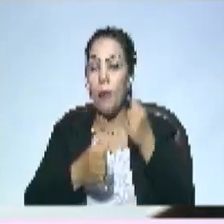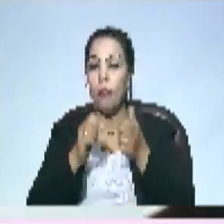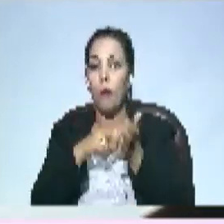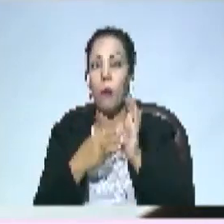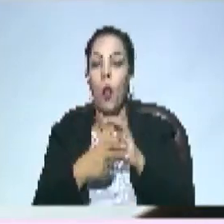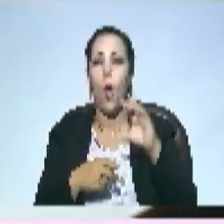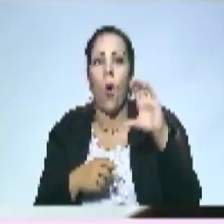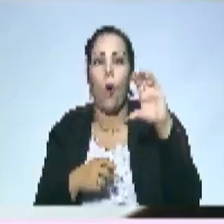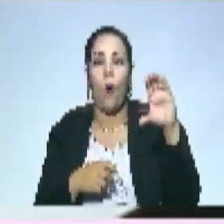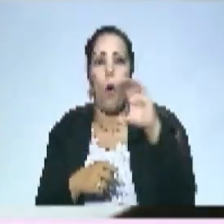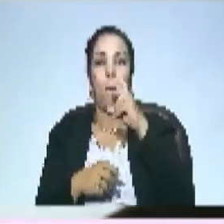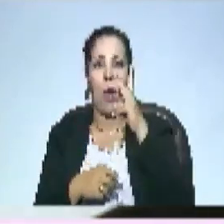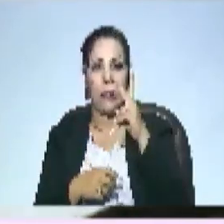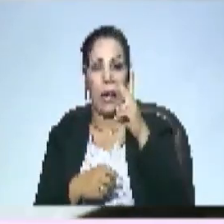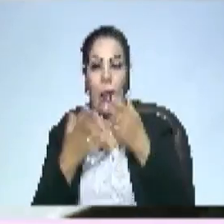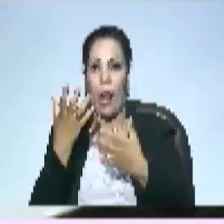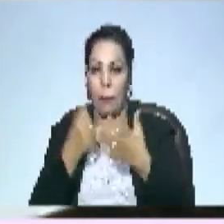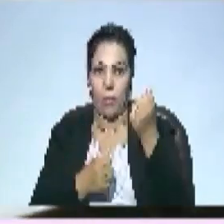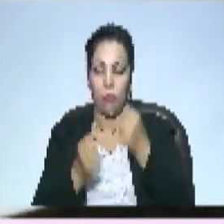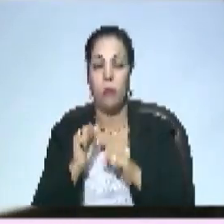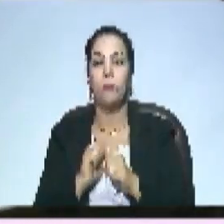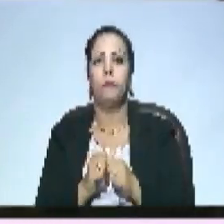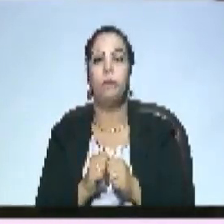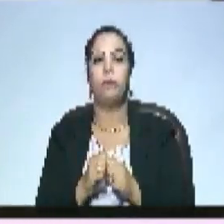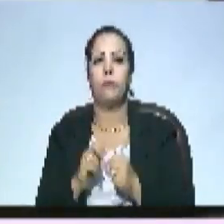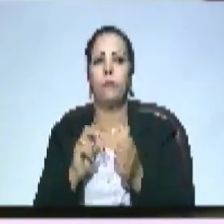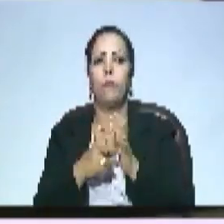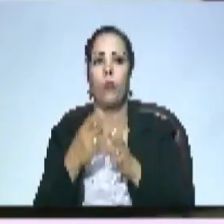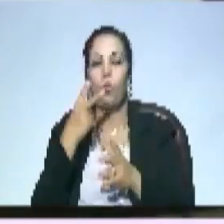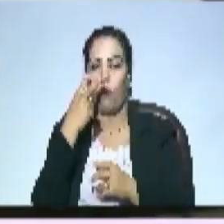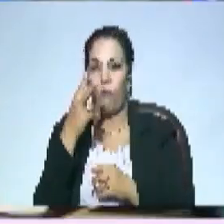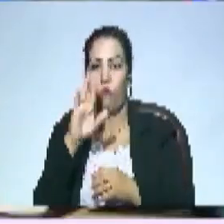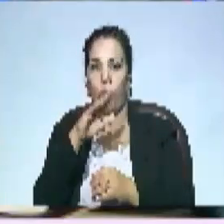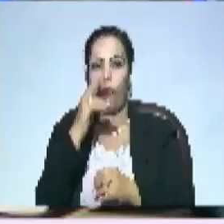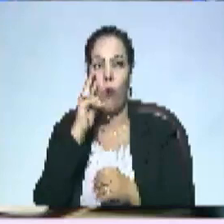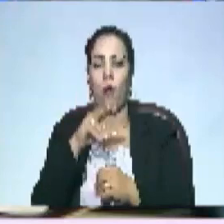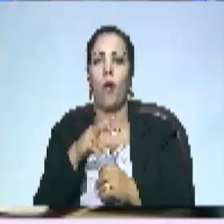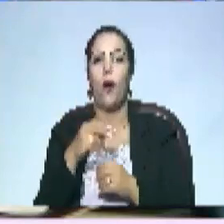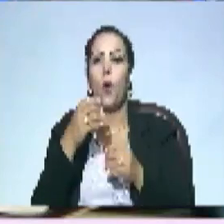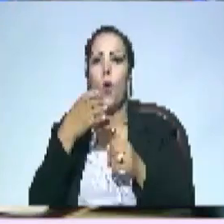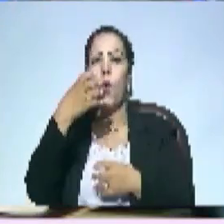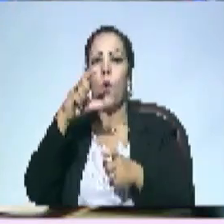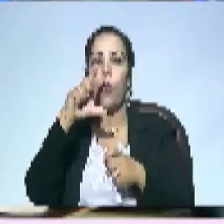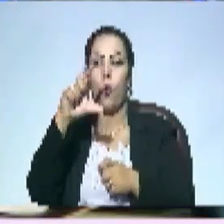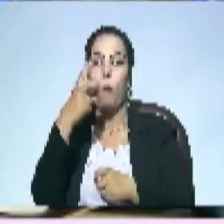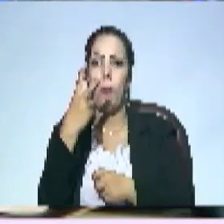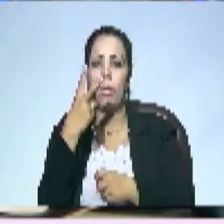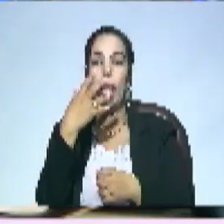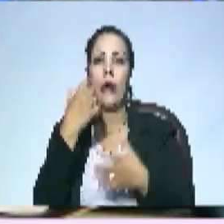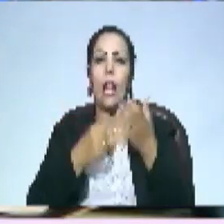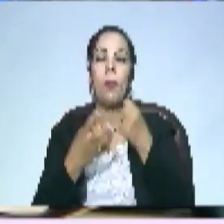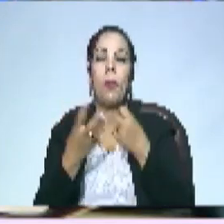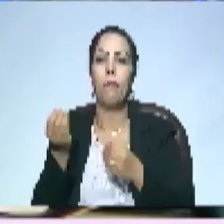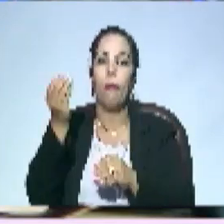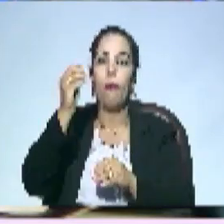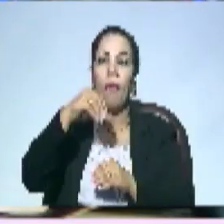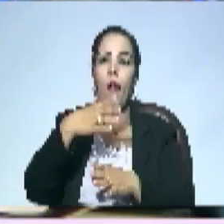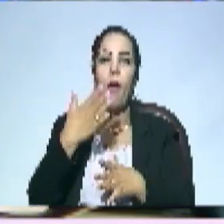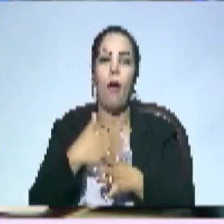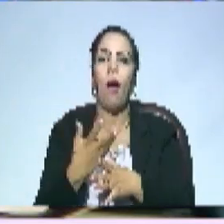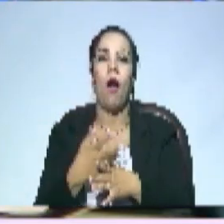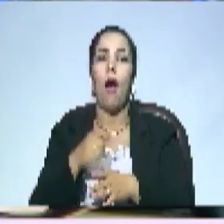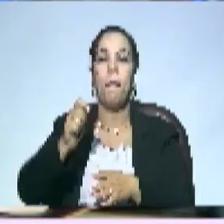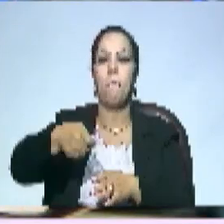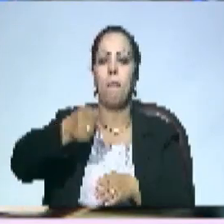عبارة عن كوبايتين لبن، دول اهما كده، عبارة عن كوبايتين لبن، واخدين عليهم